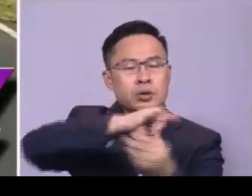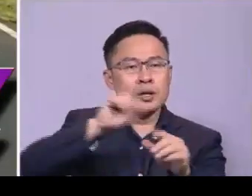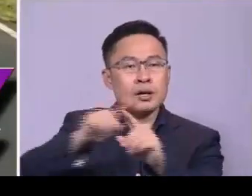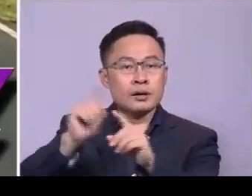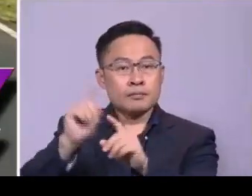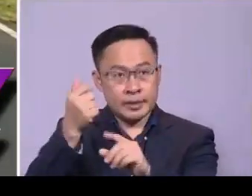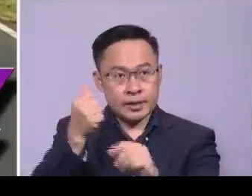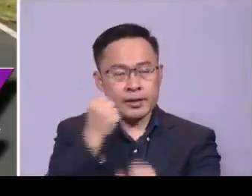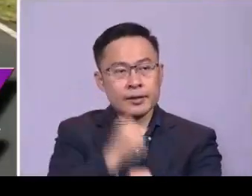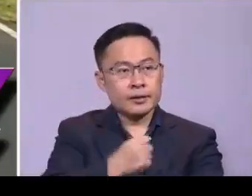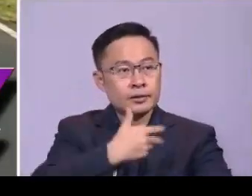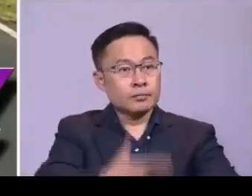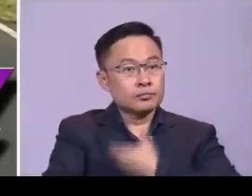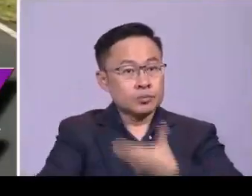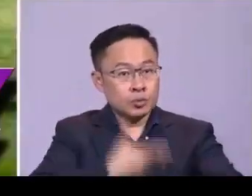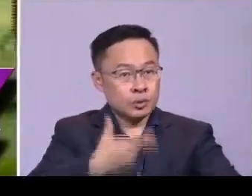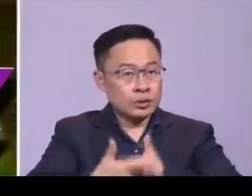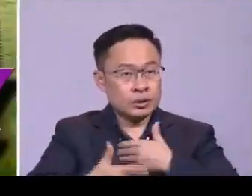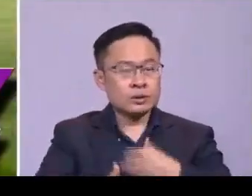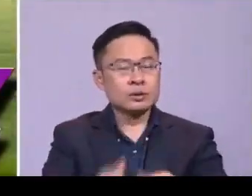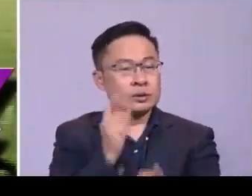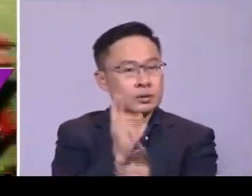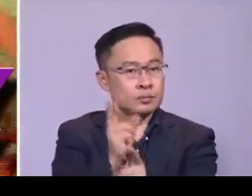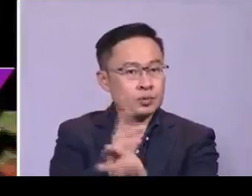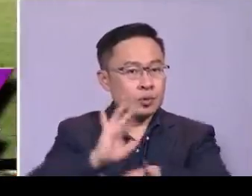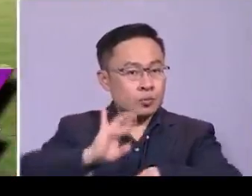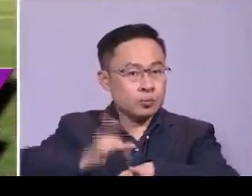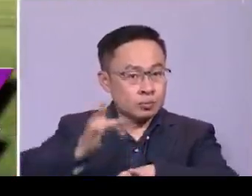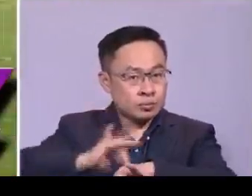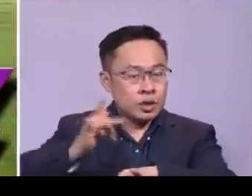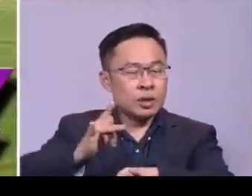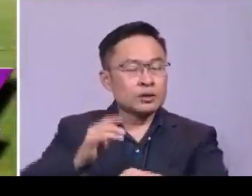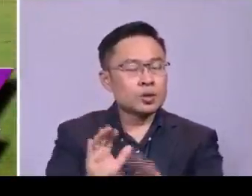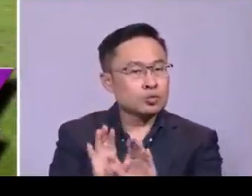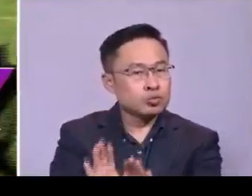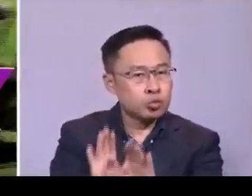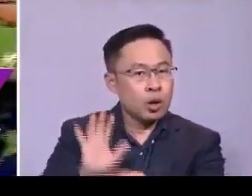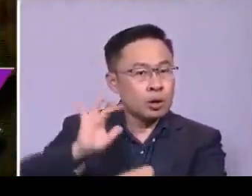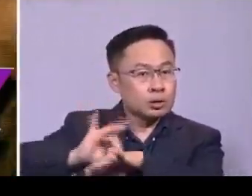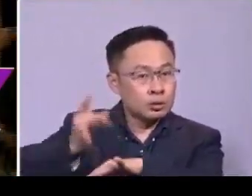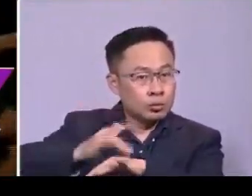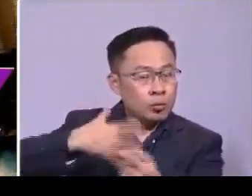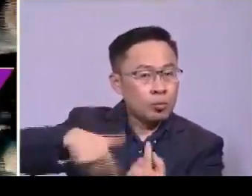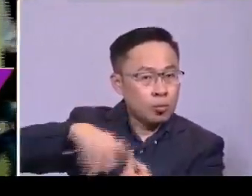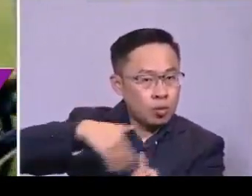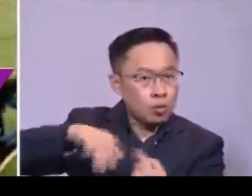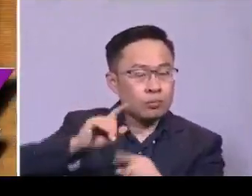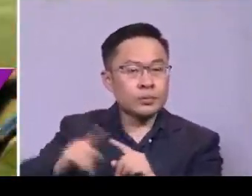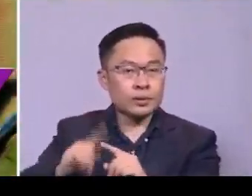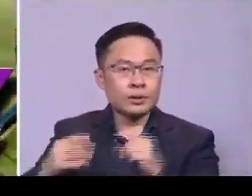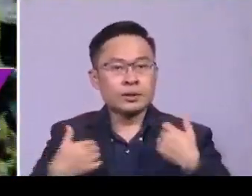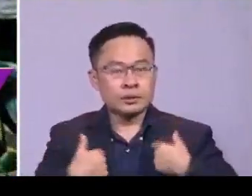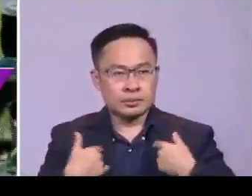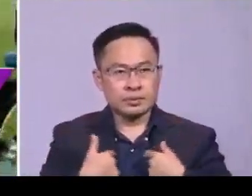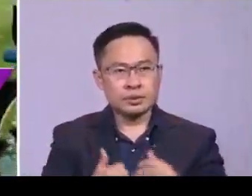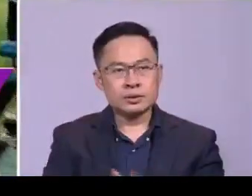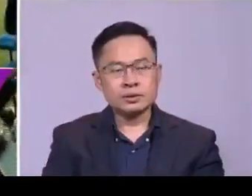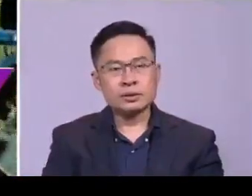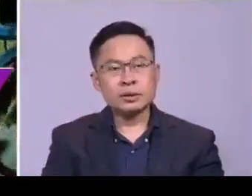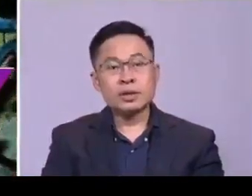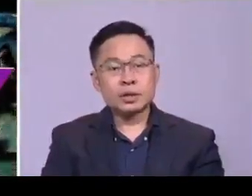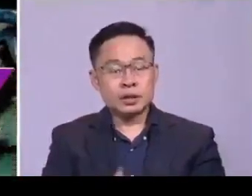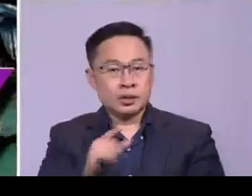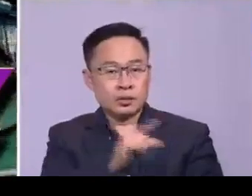ธุรกิจอย่างมีความรับผิดชอบสร้างความมั่นคงทางอาหารและการเกษตรค่ะนอกจากนี้ค่ะบทบาทของไทยในเวทีเเปกกับการพัฒนา